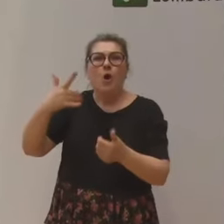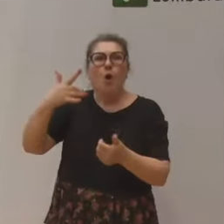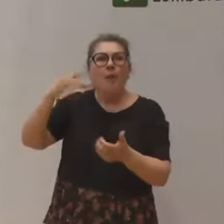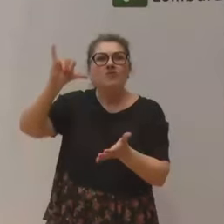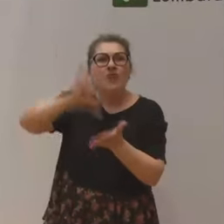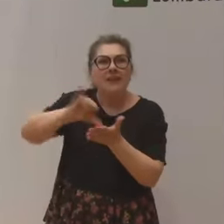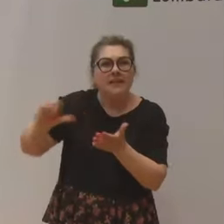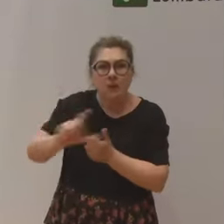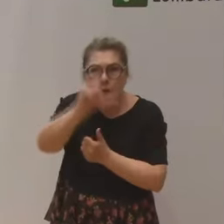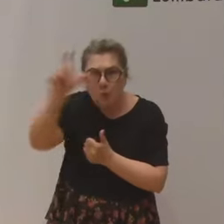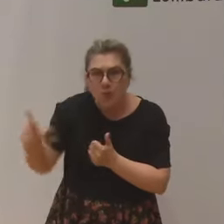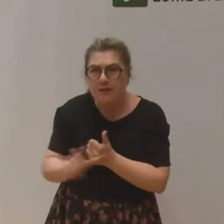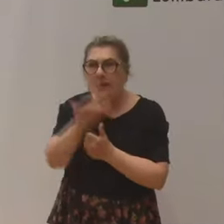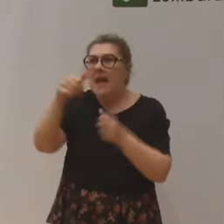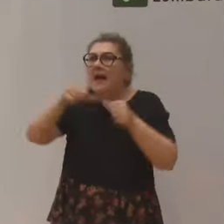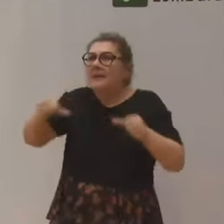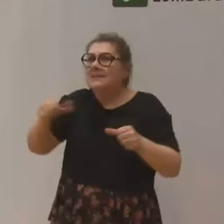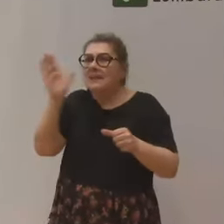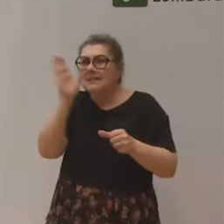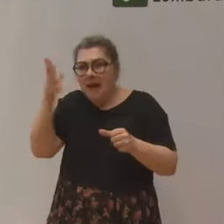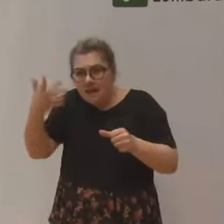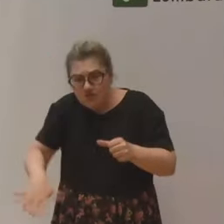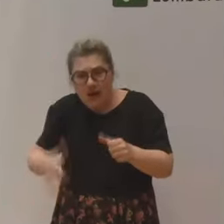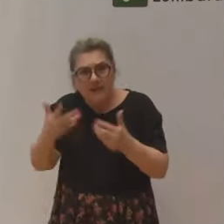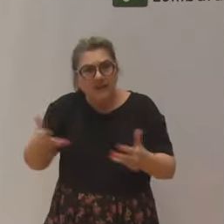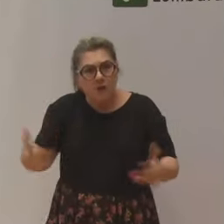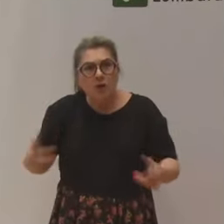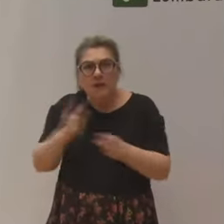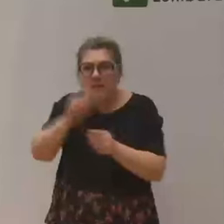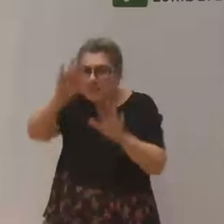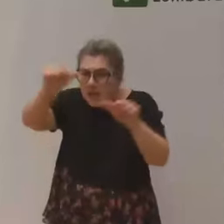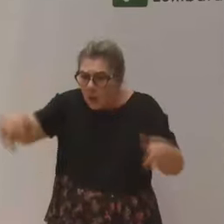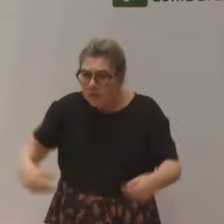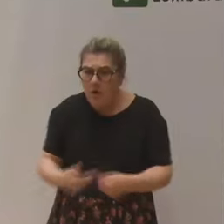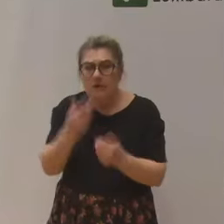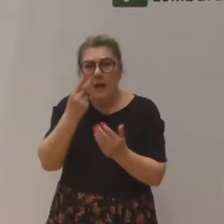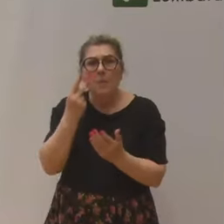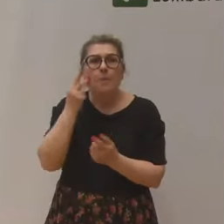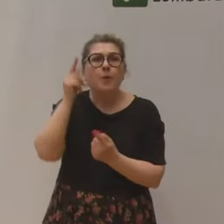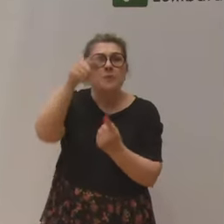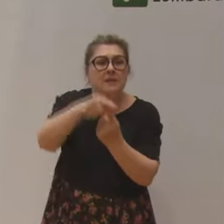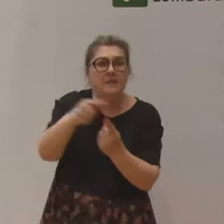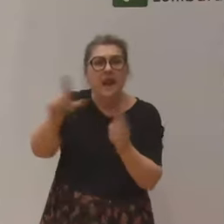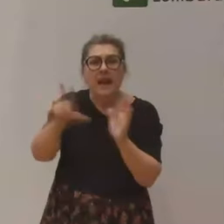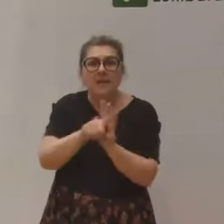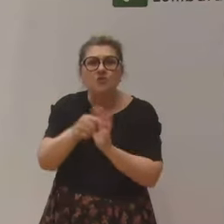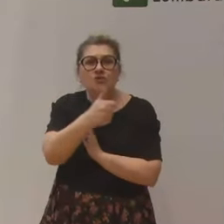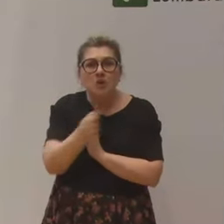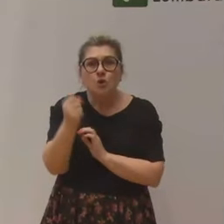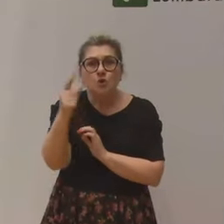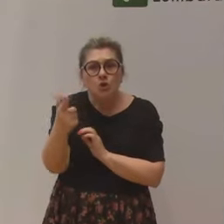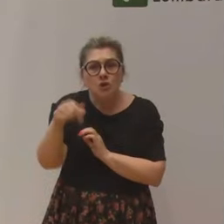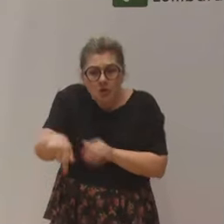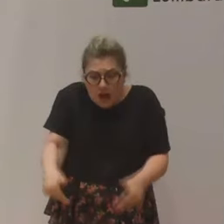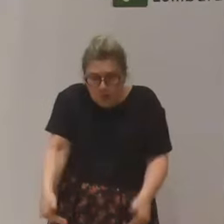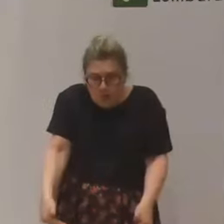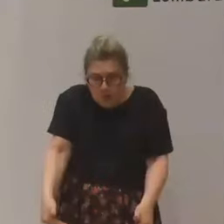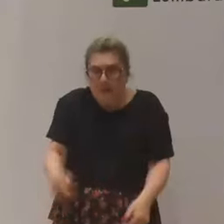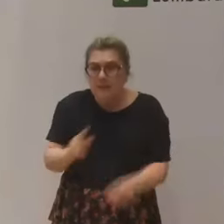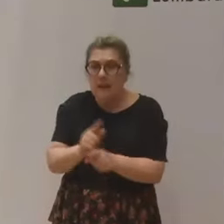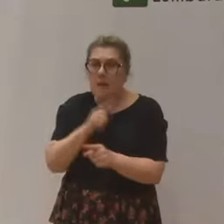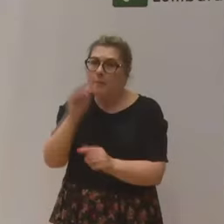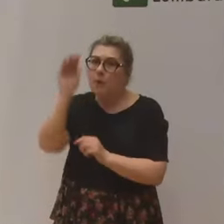servizi residenziali che già ci sono sul territorio, devono essere coinvolti, e la prospettiva della 112 rappresenta tutt'oggi